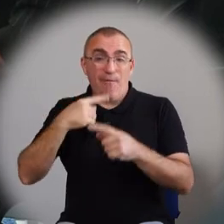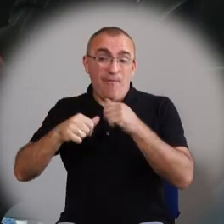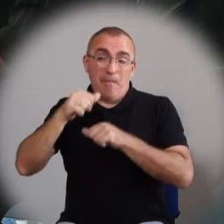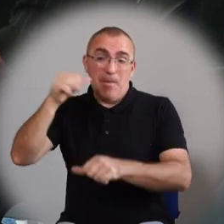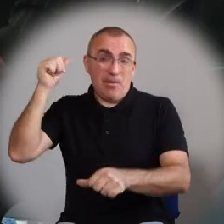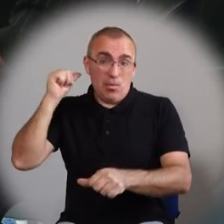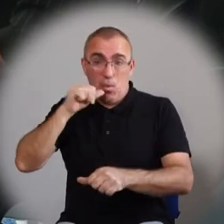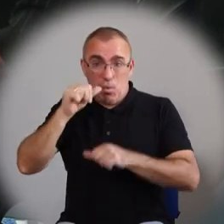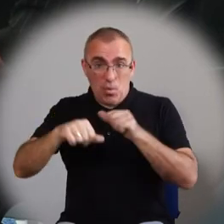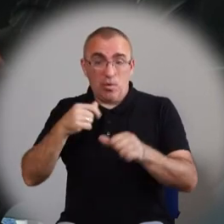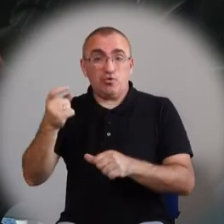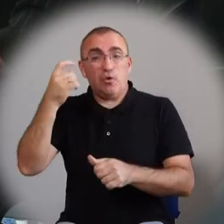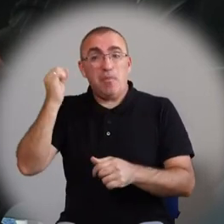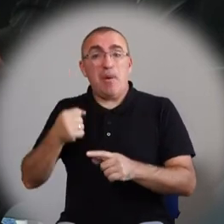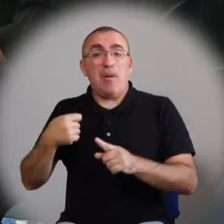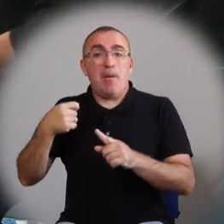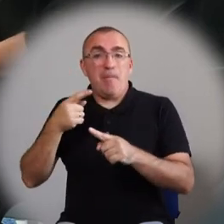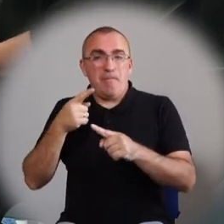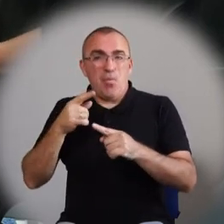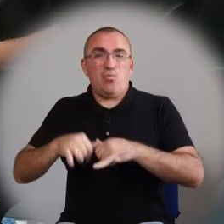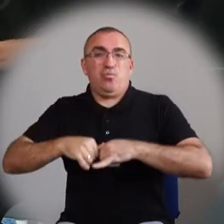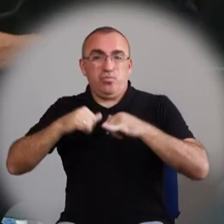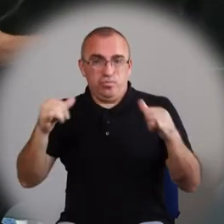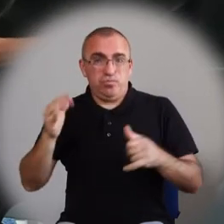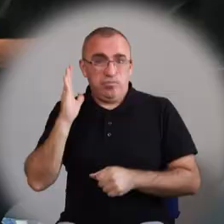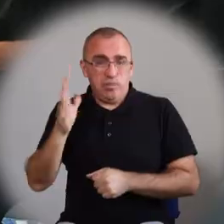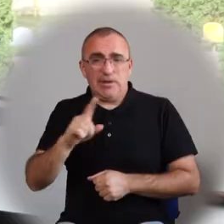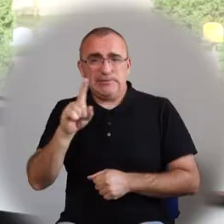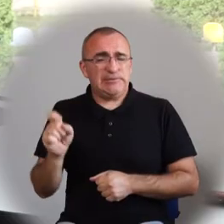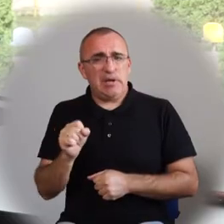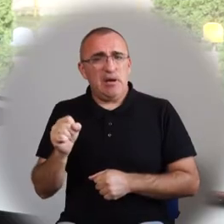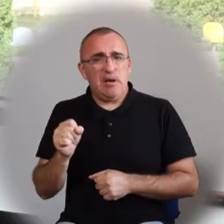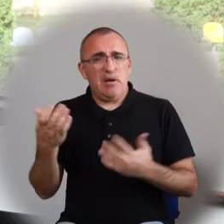який був і в минулому році, і зараз ми розуміємо, він ще примножений більше,